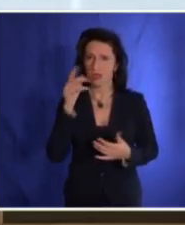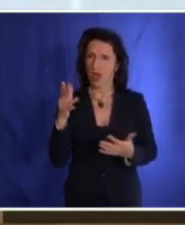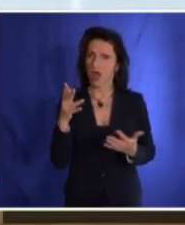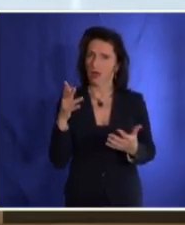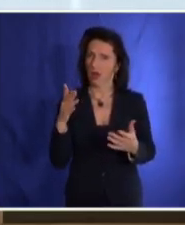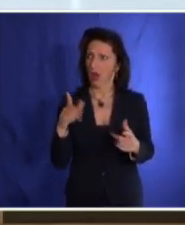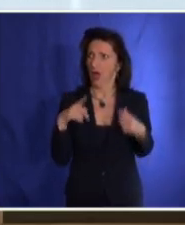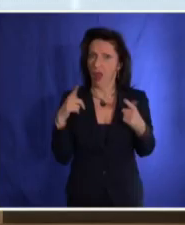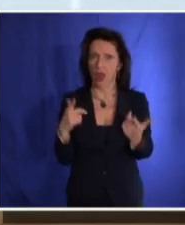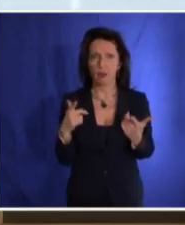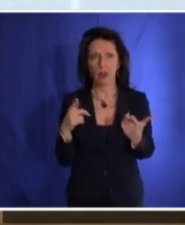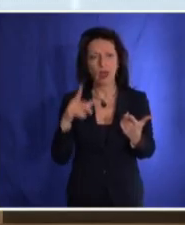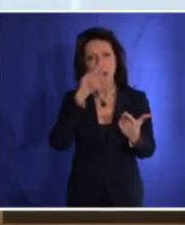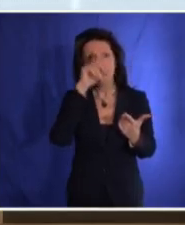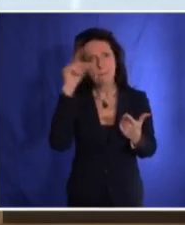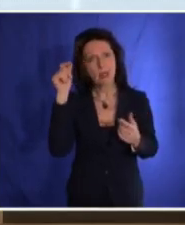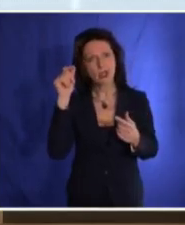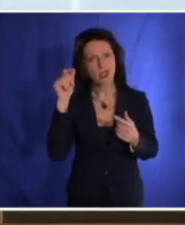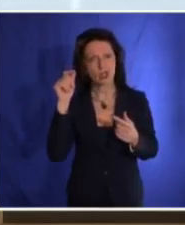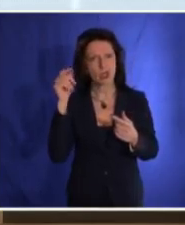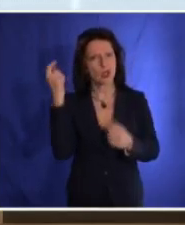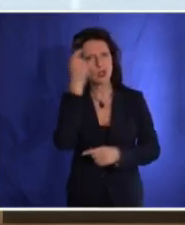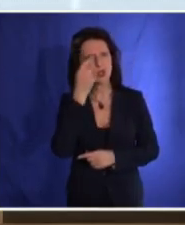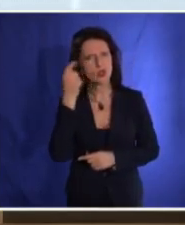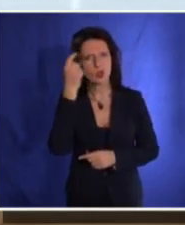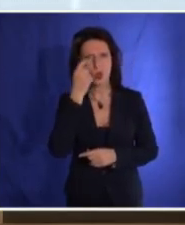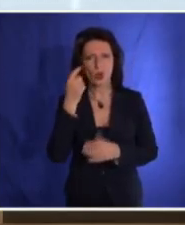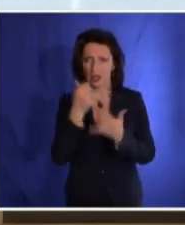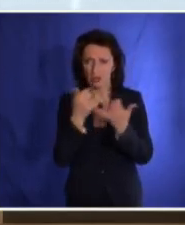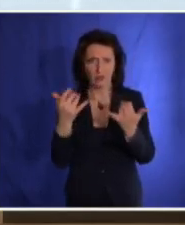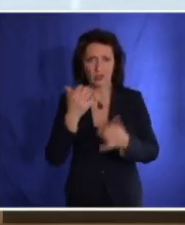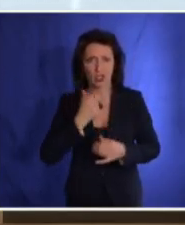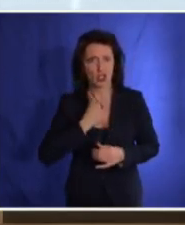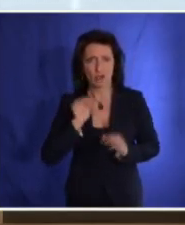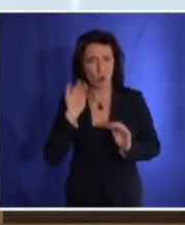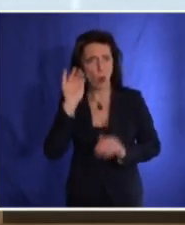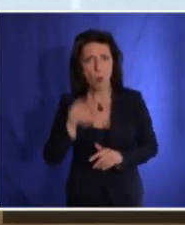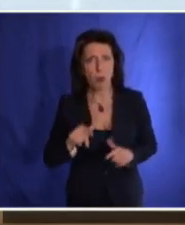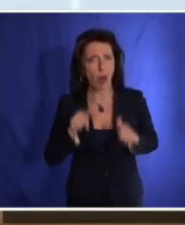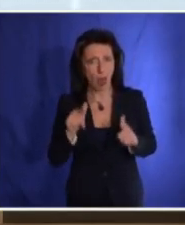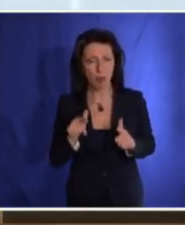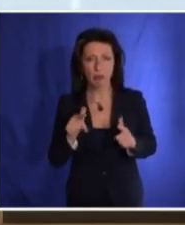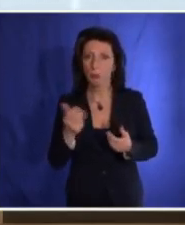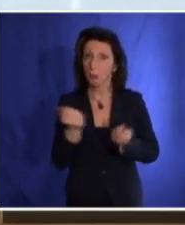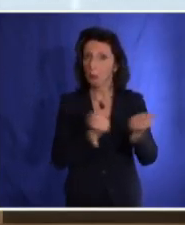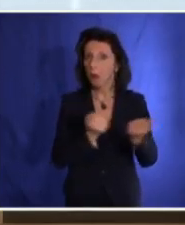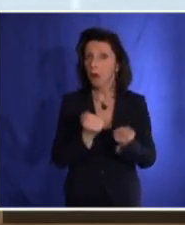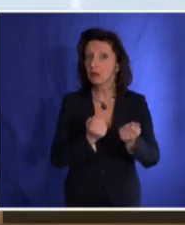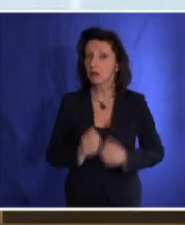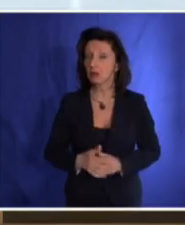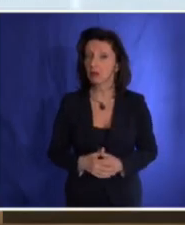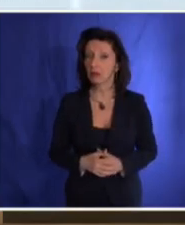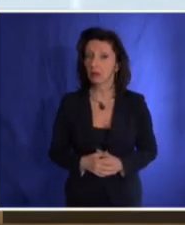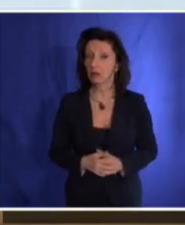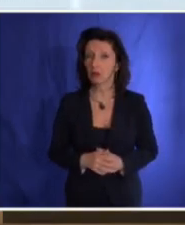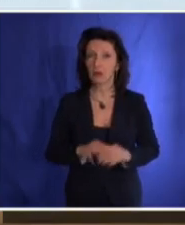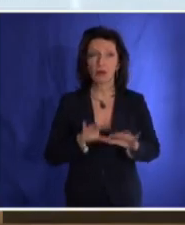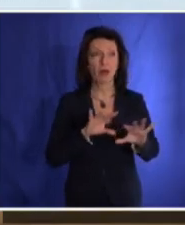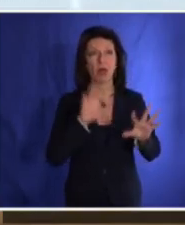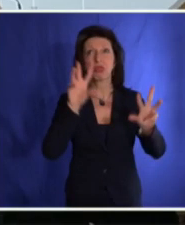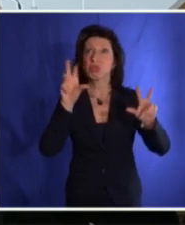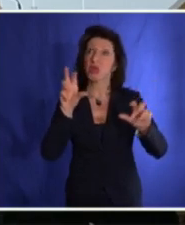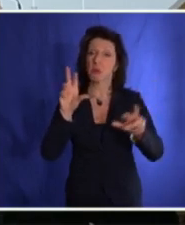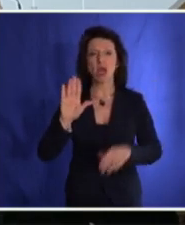Die Menschen machen sich Sorgen, wie sie über die Runden kommen, und die Politik beschäftigt sich mit Gender